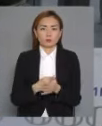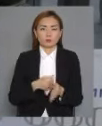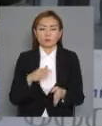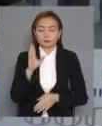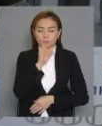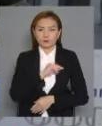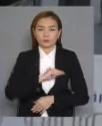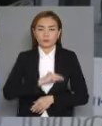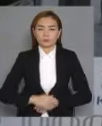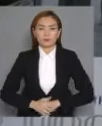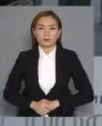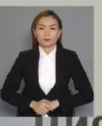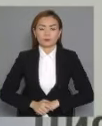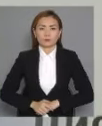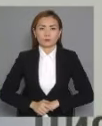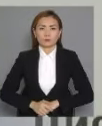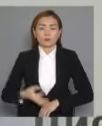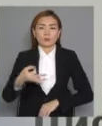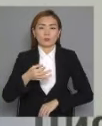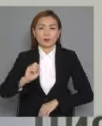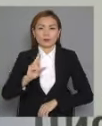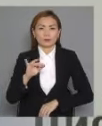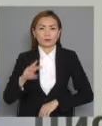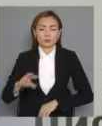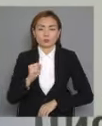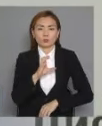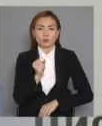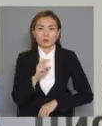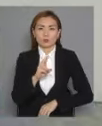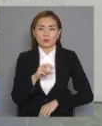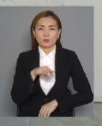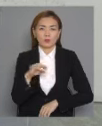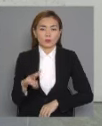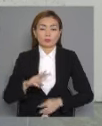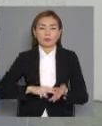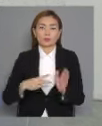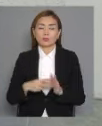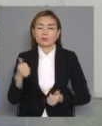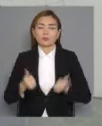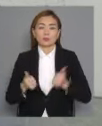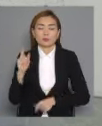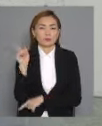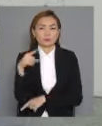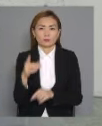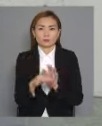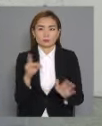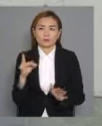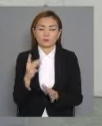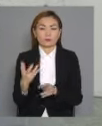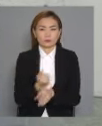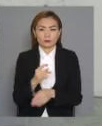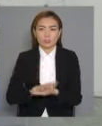асады. Іске асырамыз. Облыс әкімі Атырау Юз Хакатон инновациялық жобалар байқауы үздіктерді анықтап қана